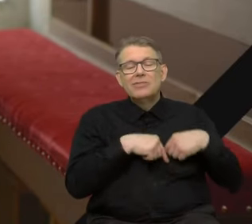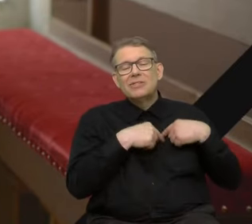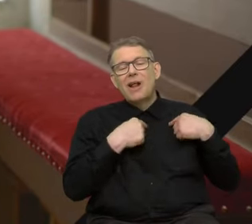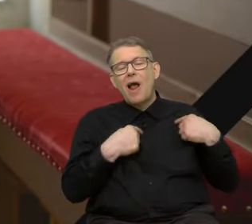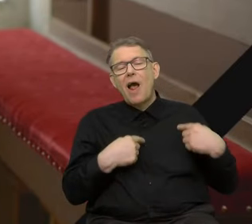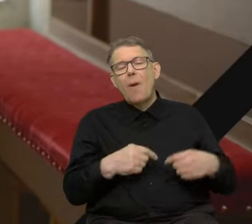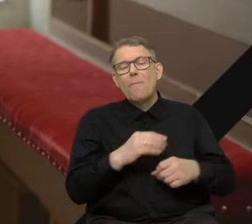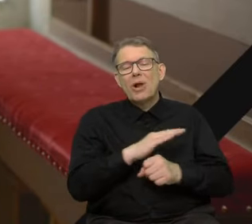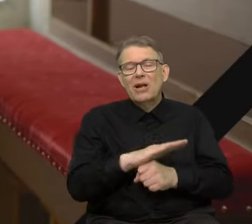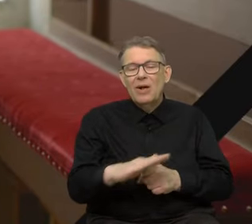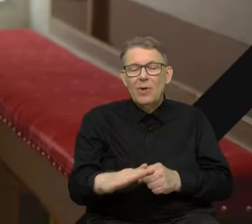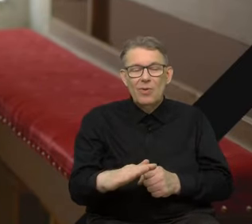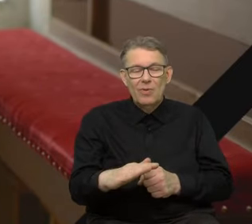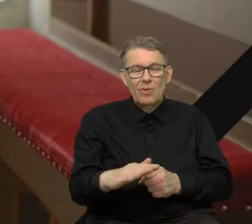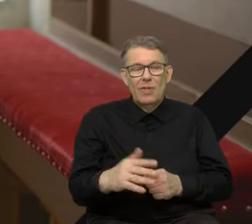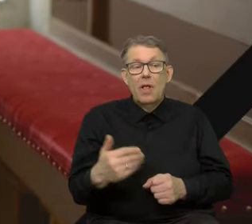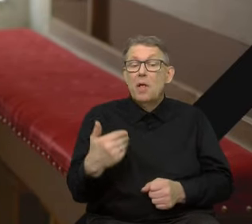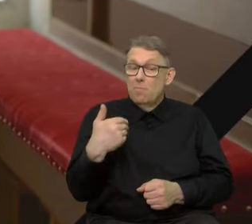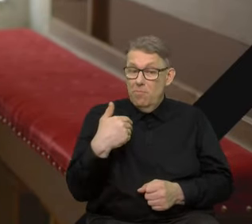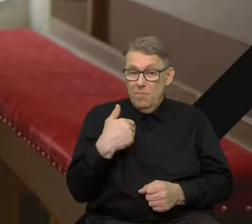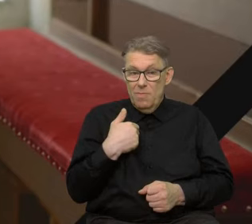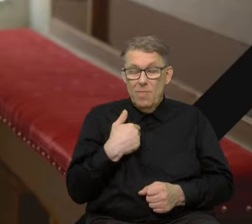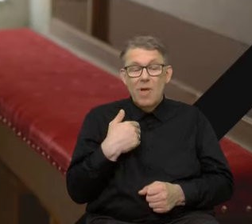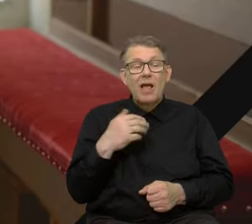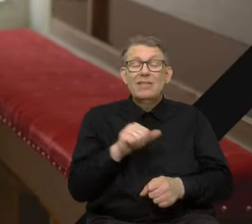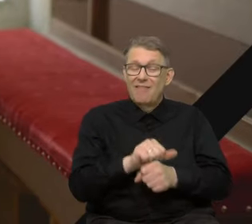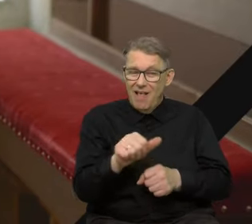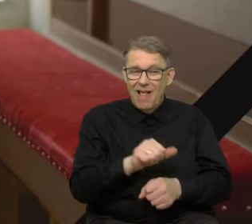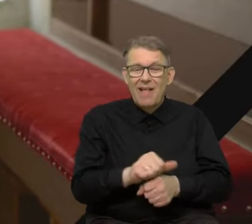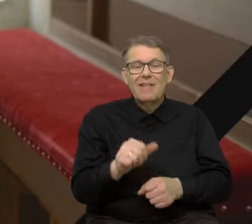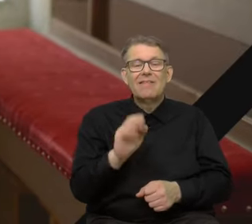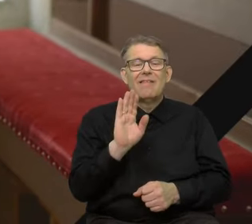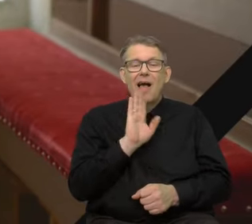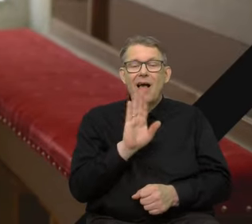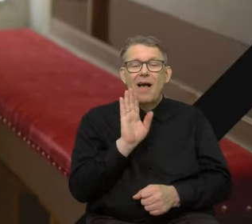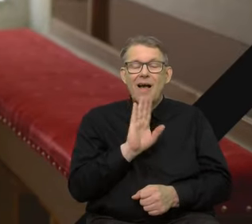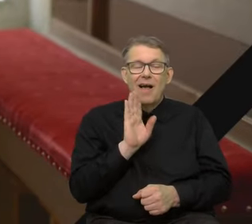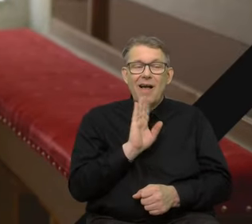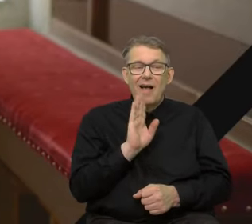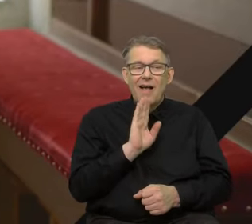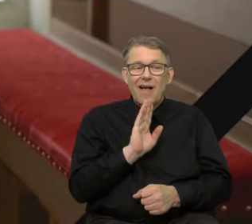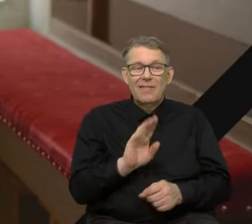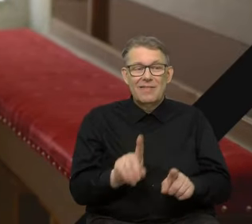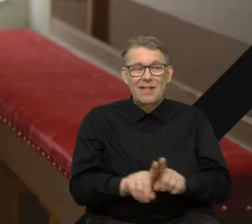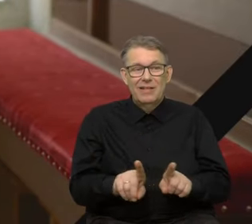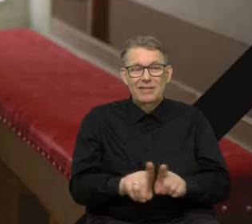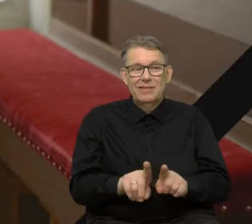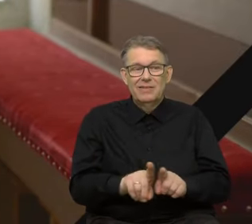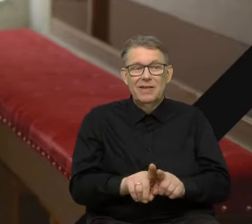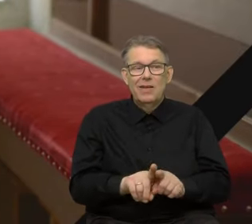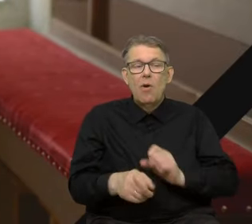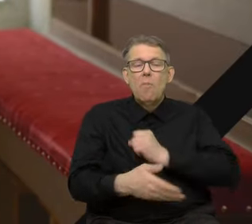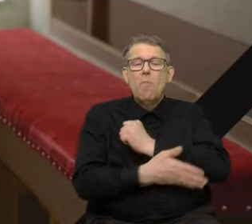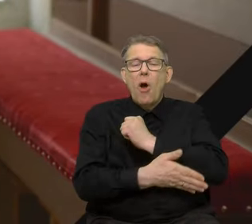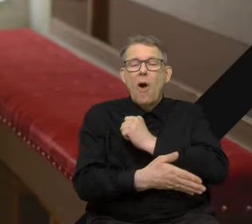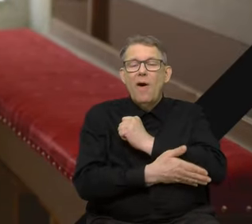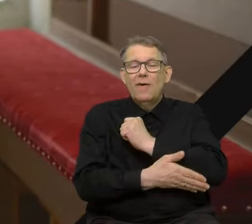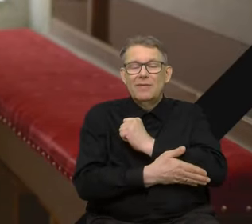serdeczności była i jest nadal jakby pod budową,